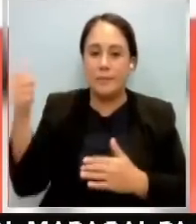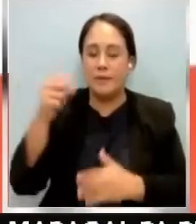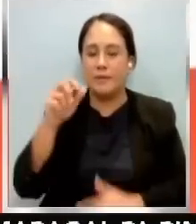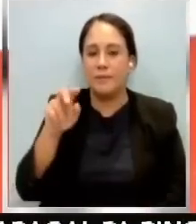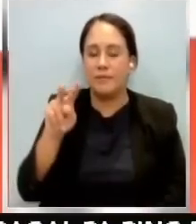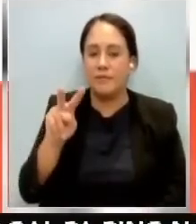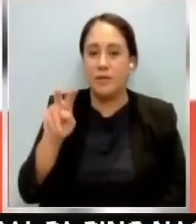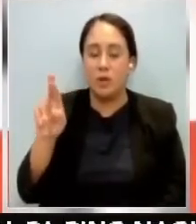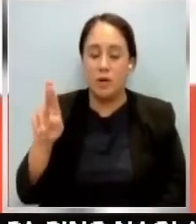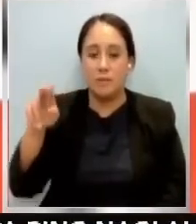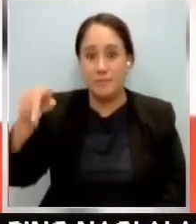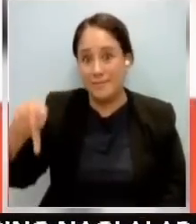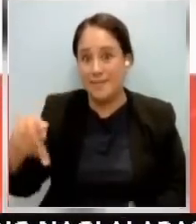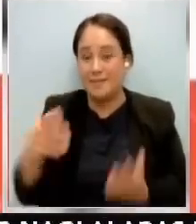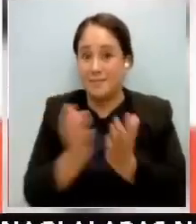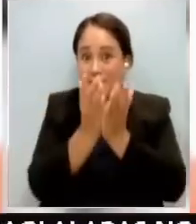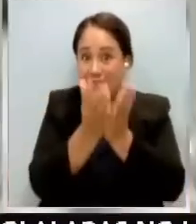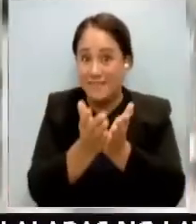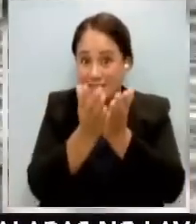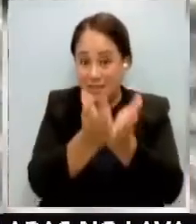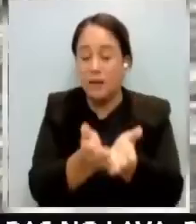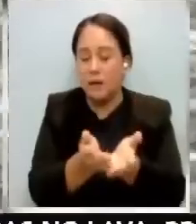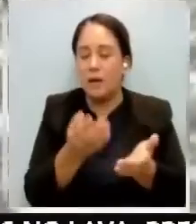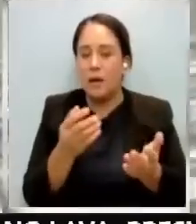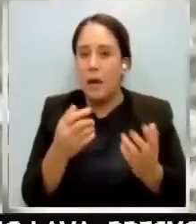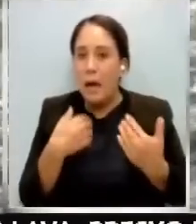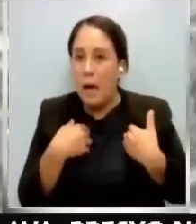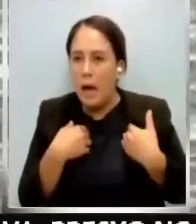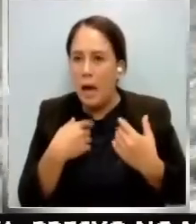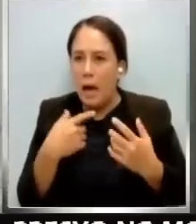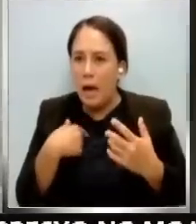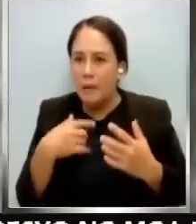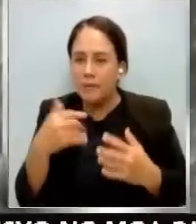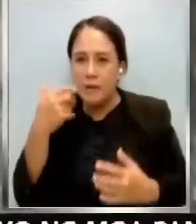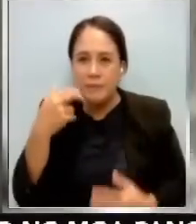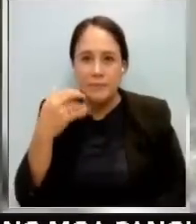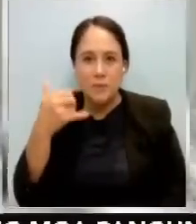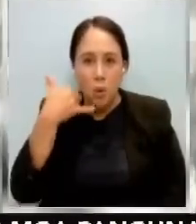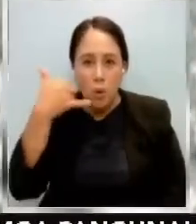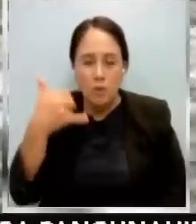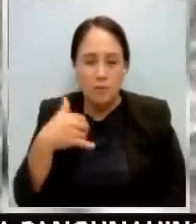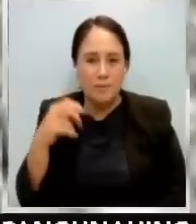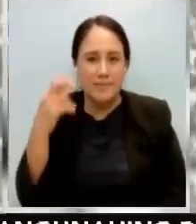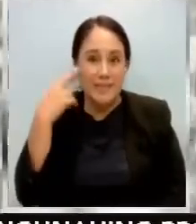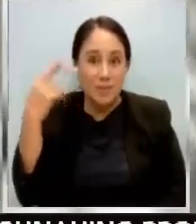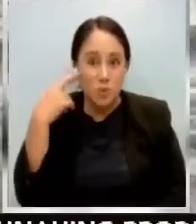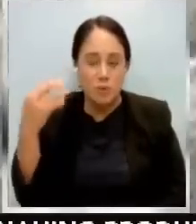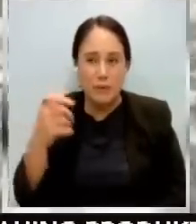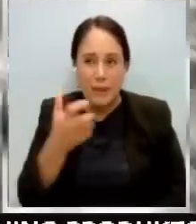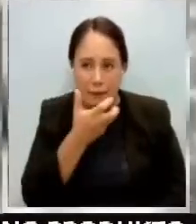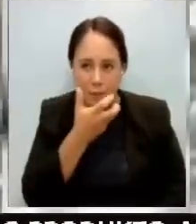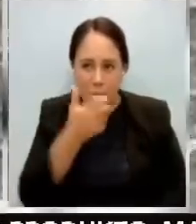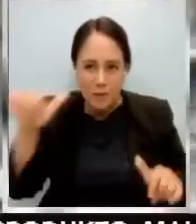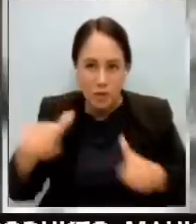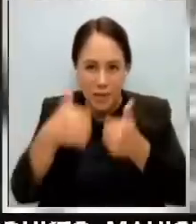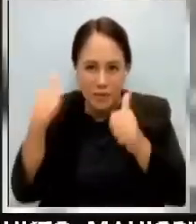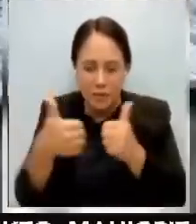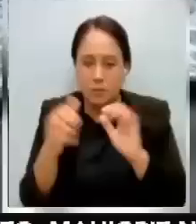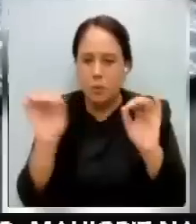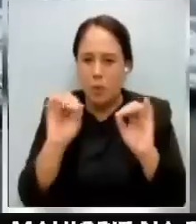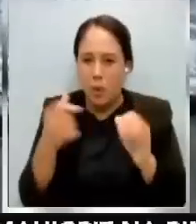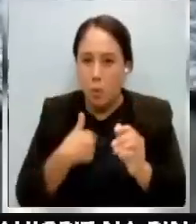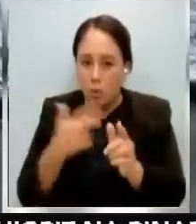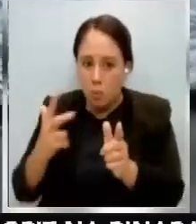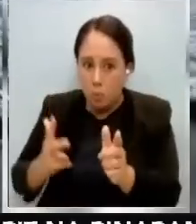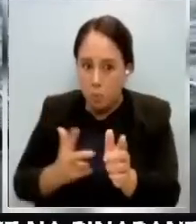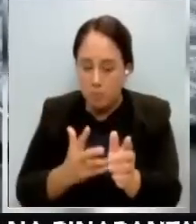Dagohoy, walang naging anumang radio challenge. Ulitin ko, Emil, walang naging anumang radio challenge at wala ring bumuntot na barko ng China